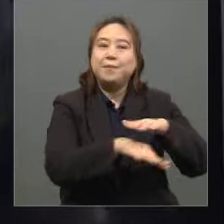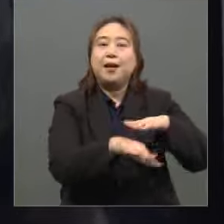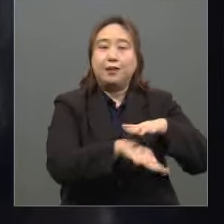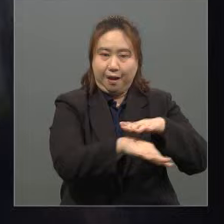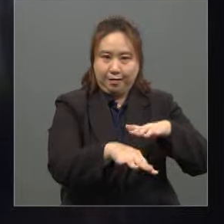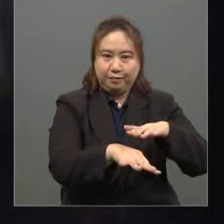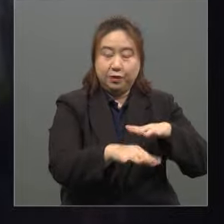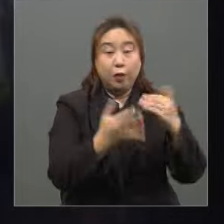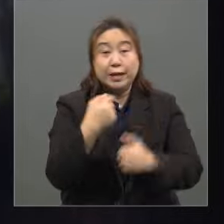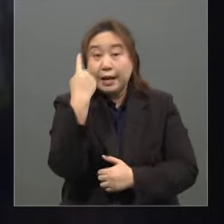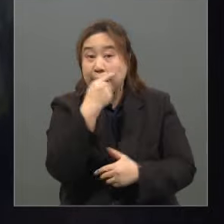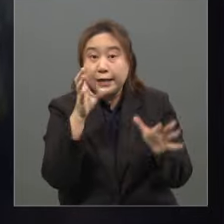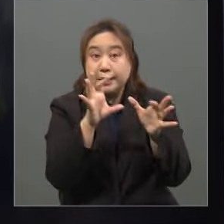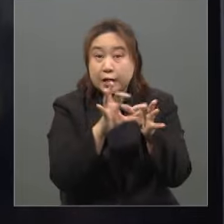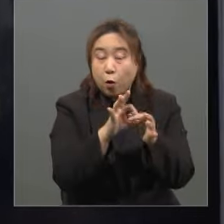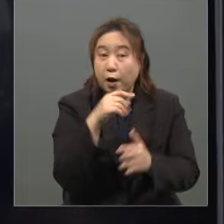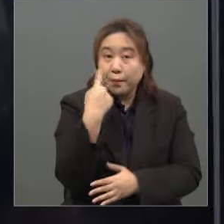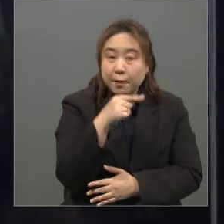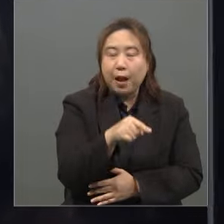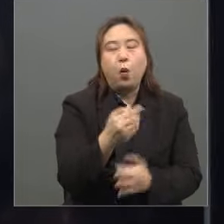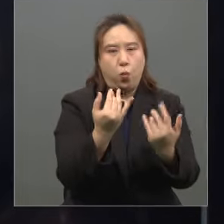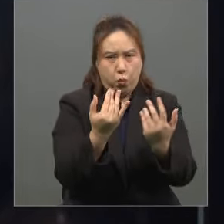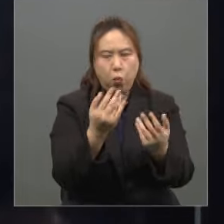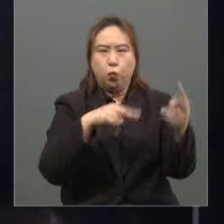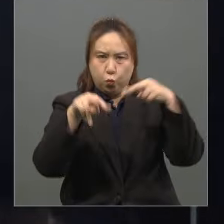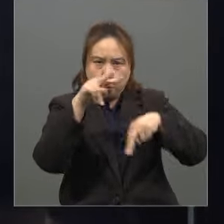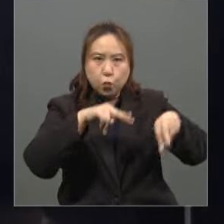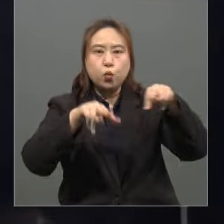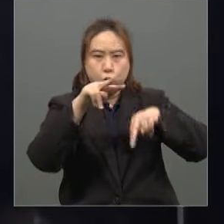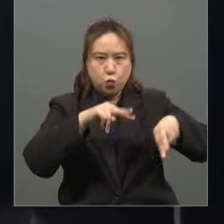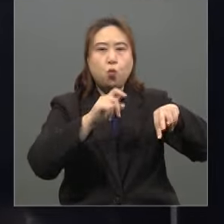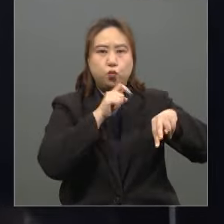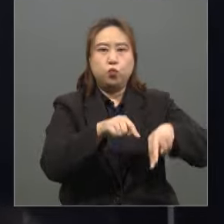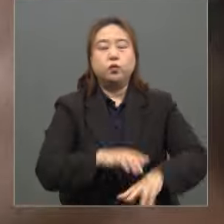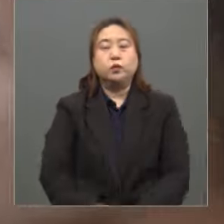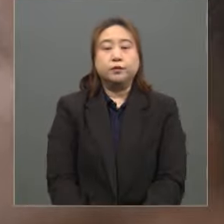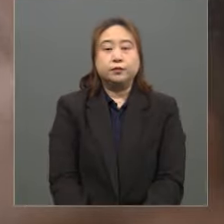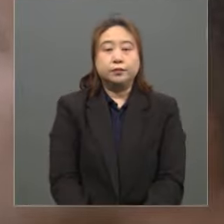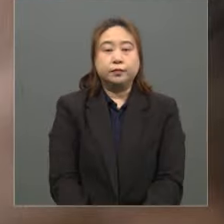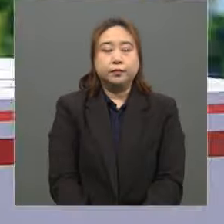มีบุคคลใดเกี่ยวข้องบ้างก็อยู่ในระหว่างการสอบสวนแล้วก็การตรวจสอบนั่นเองค่ะ